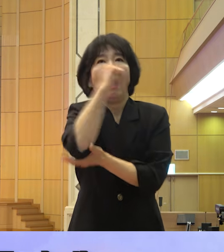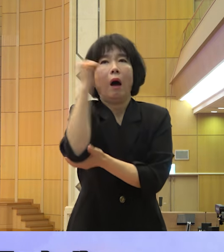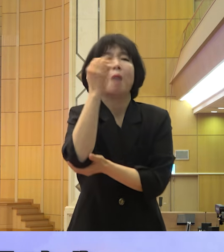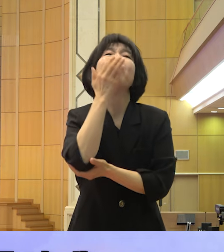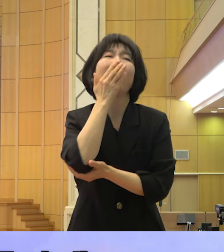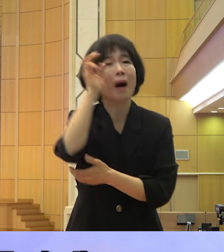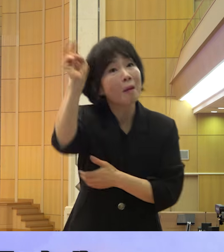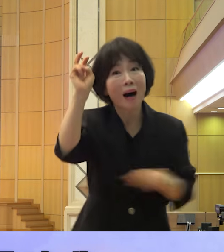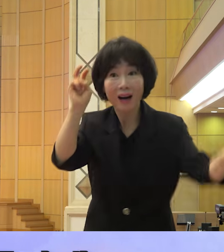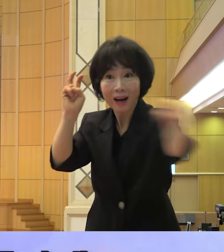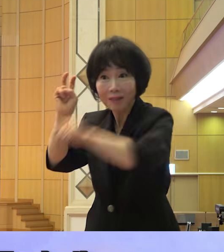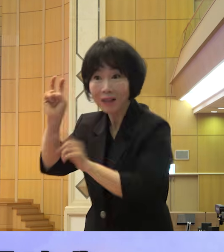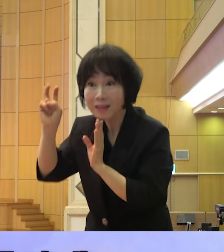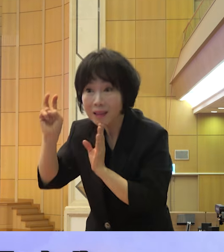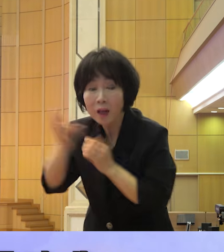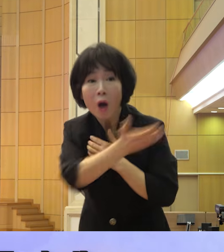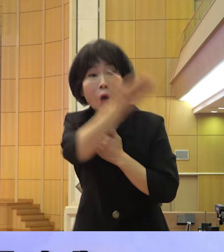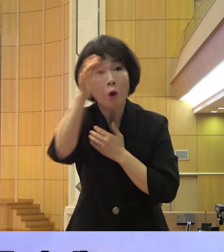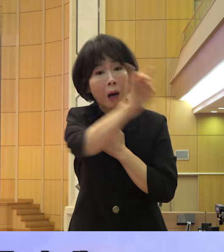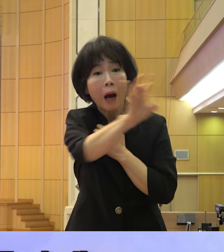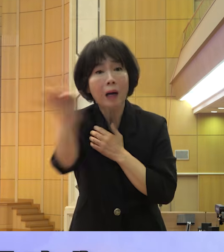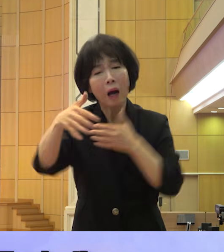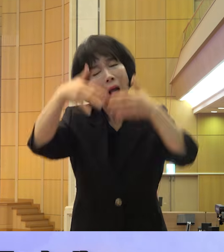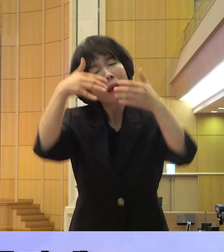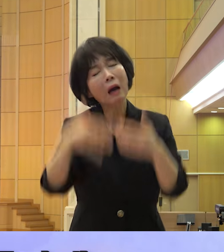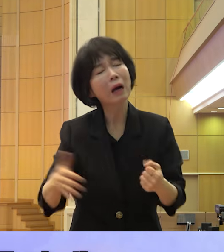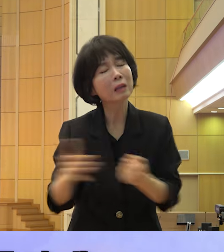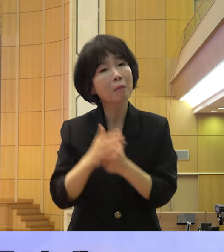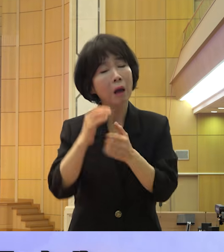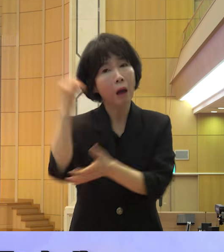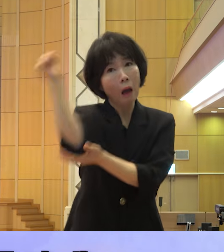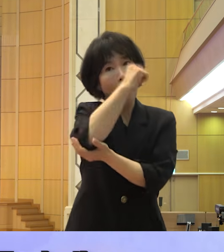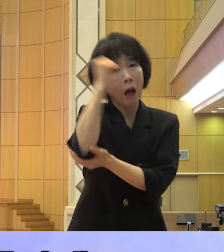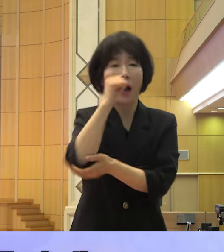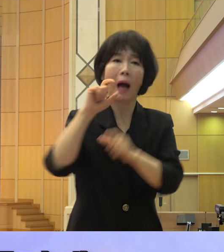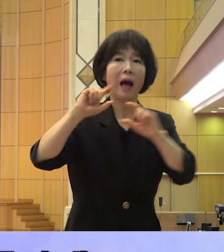결코 성도 여러분들이 약해서 흔들리는 게 아니에요.